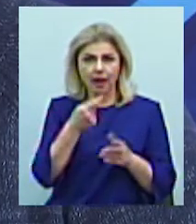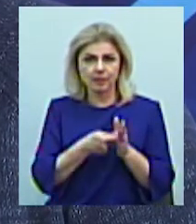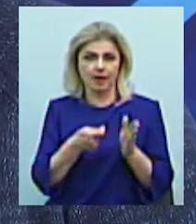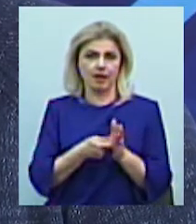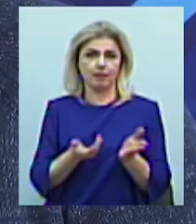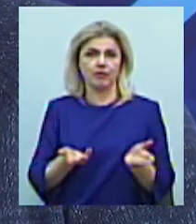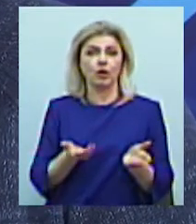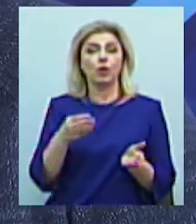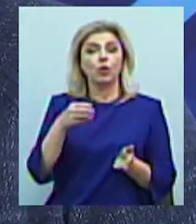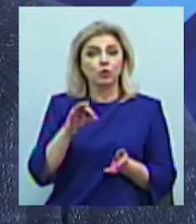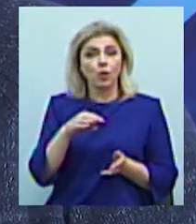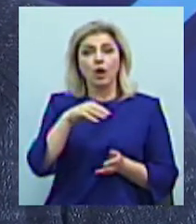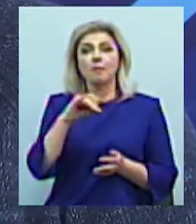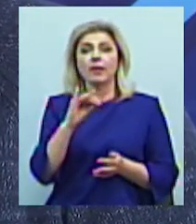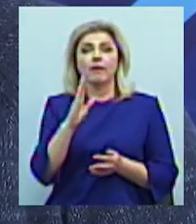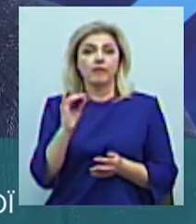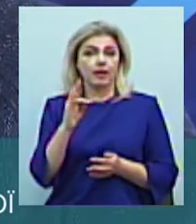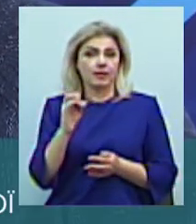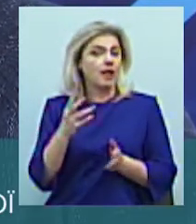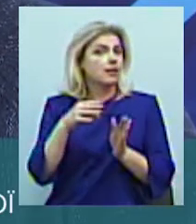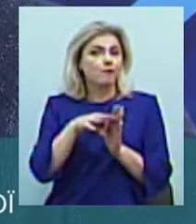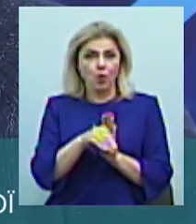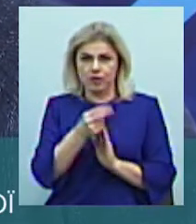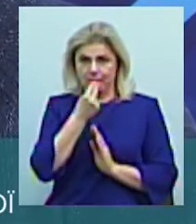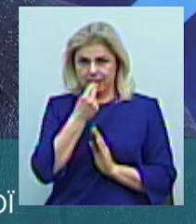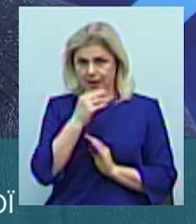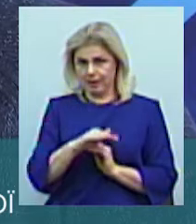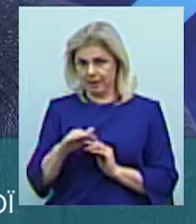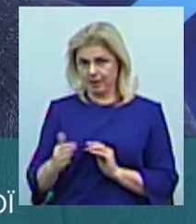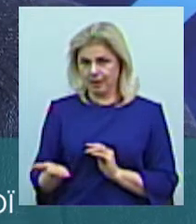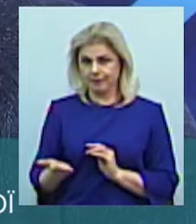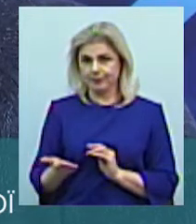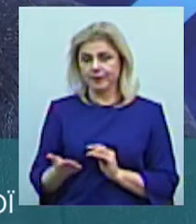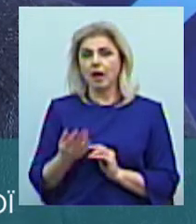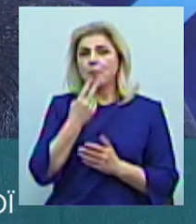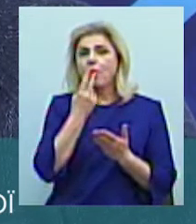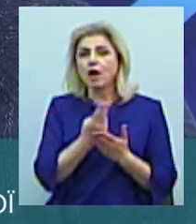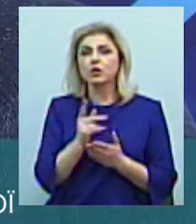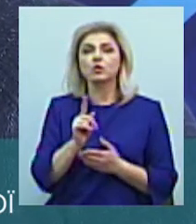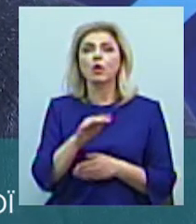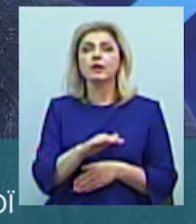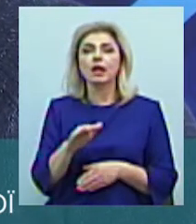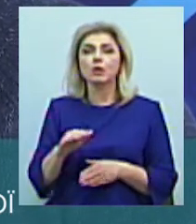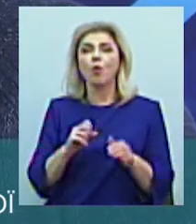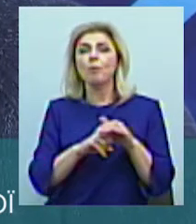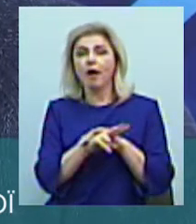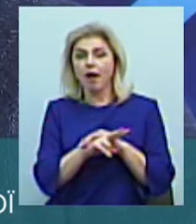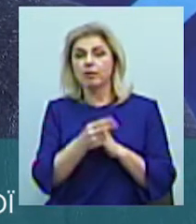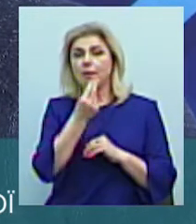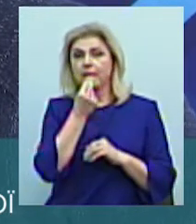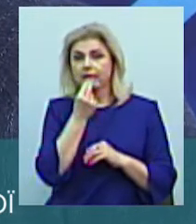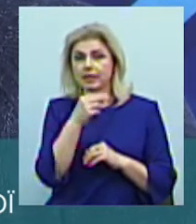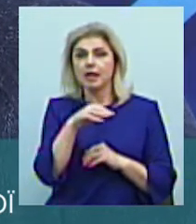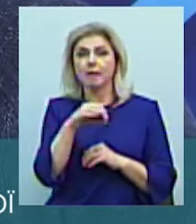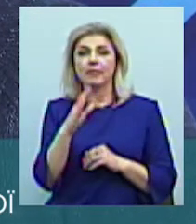питания, то мивина не входит в питание детей. То есть показатель того, что дети выбегают поесть